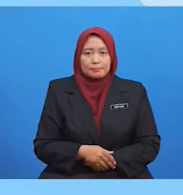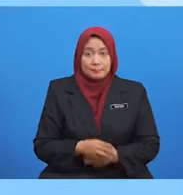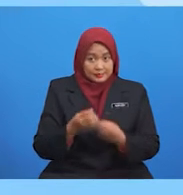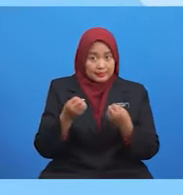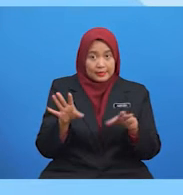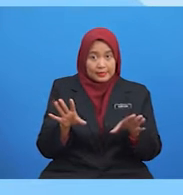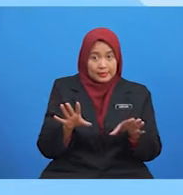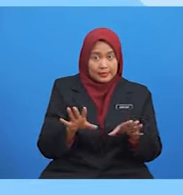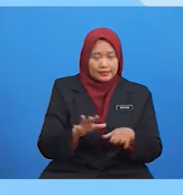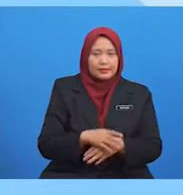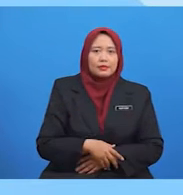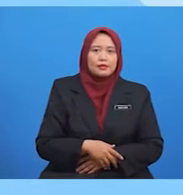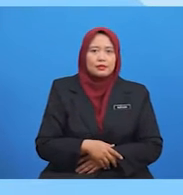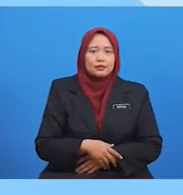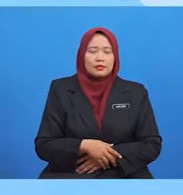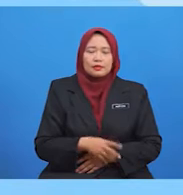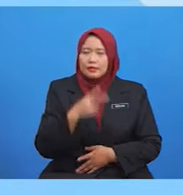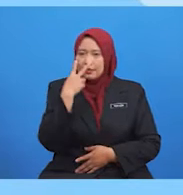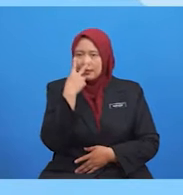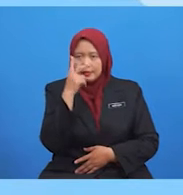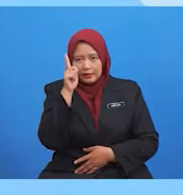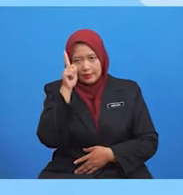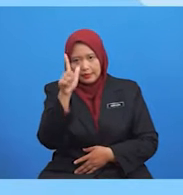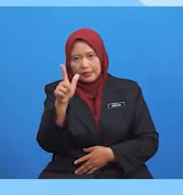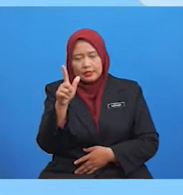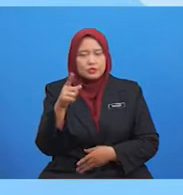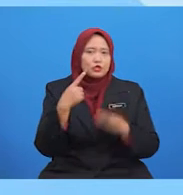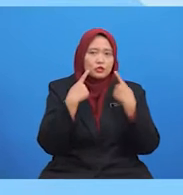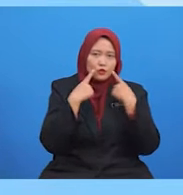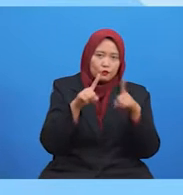Dah selesai? Kita lihat jawapan pertama.